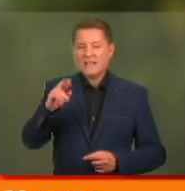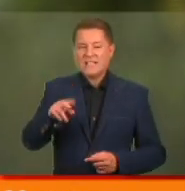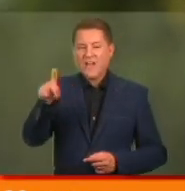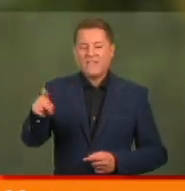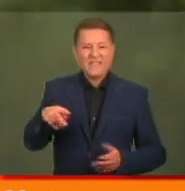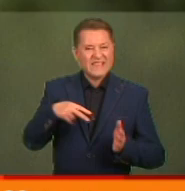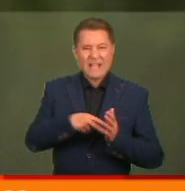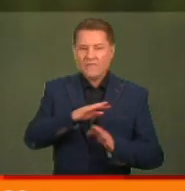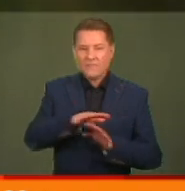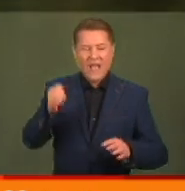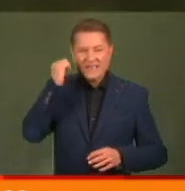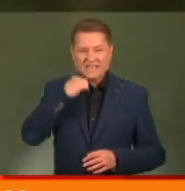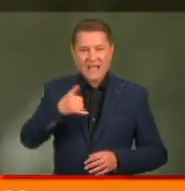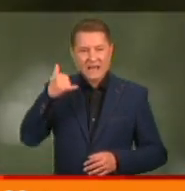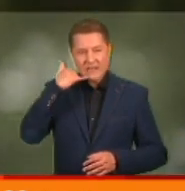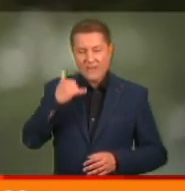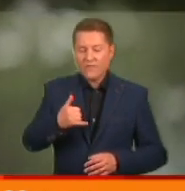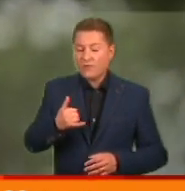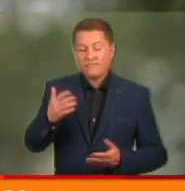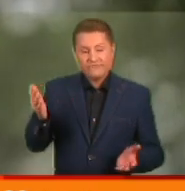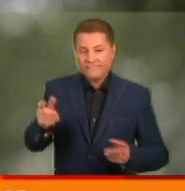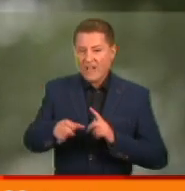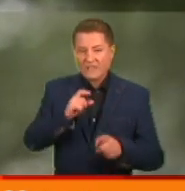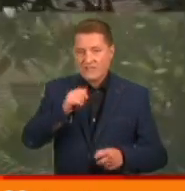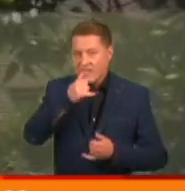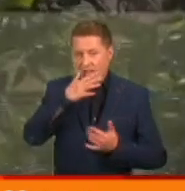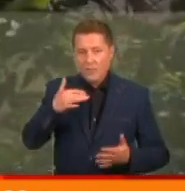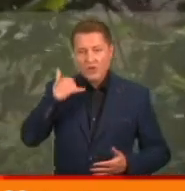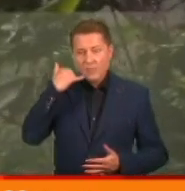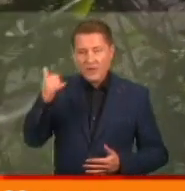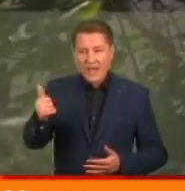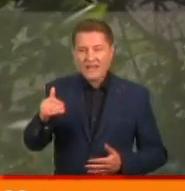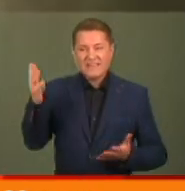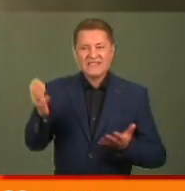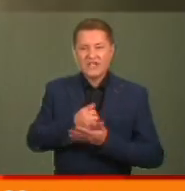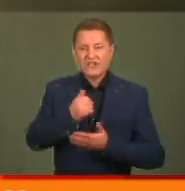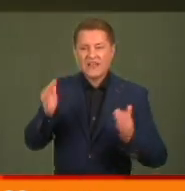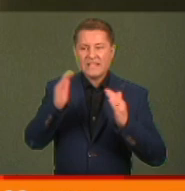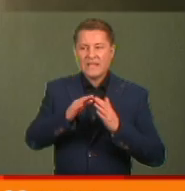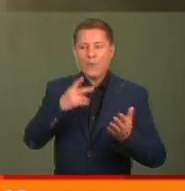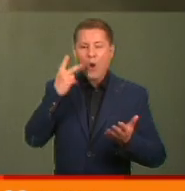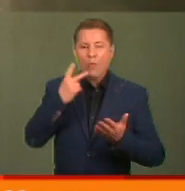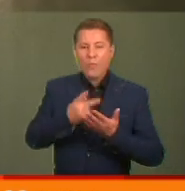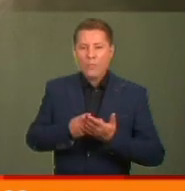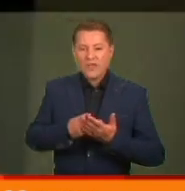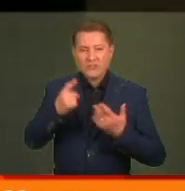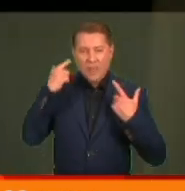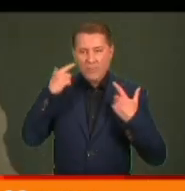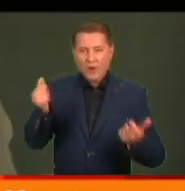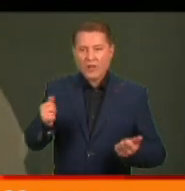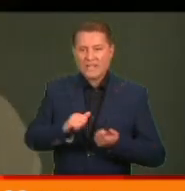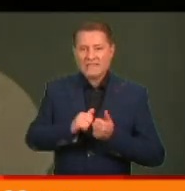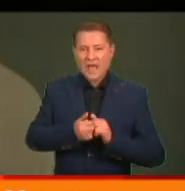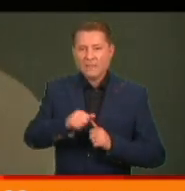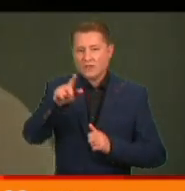старий телефон. На даний момент абонент не може прийняти ваш дзвінок. Ми знайшли його дім, та побачене приголомшує. Замість